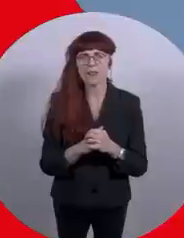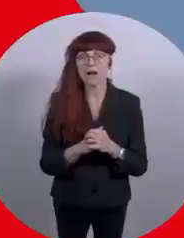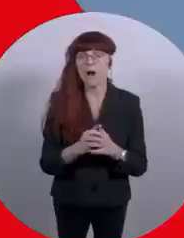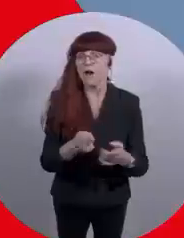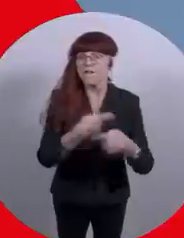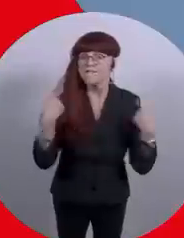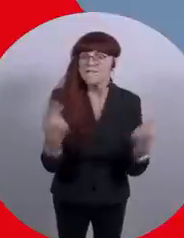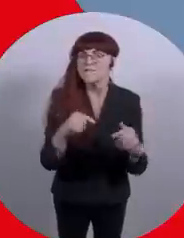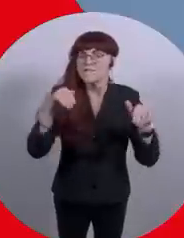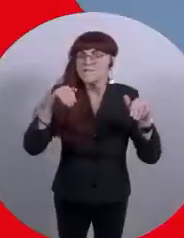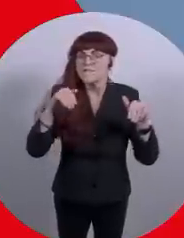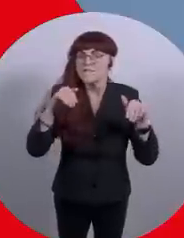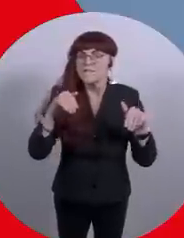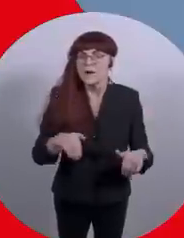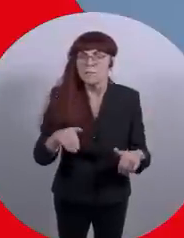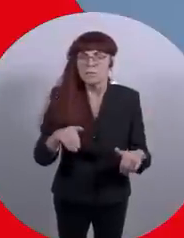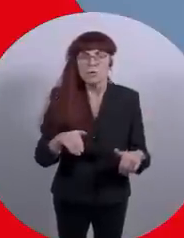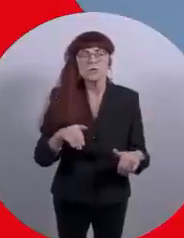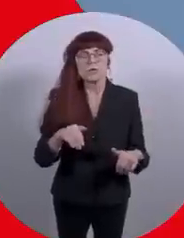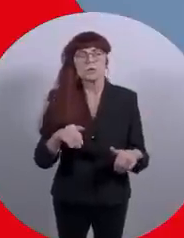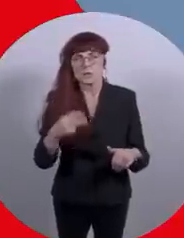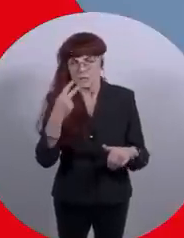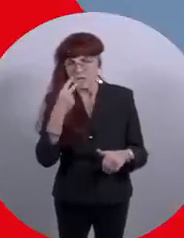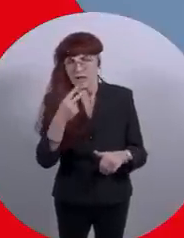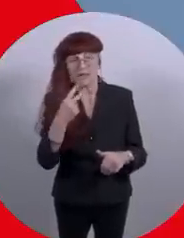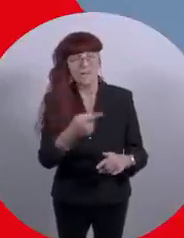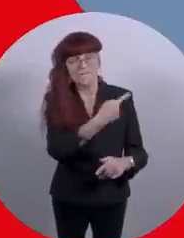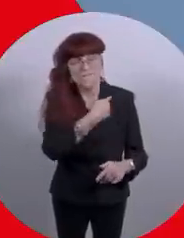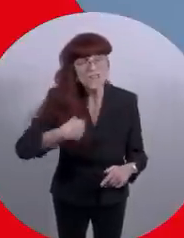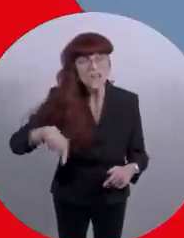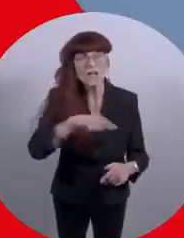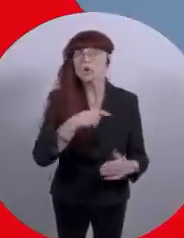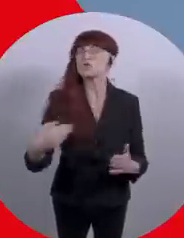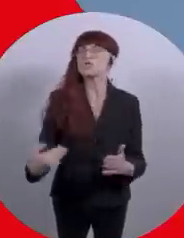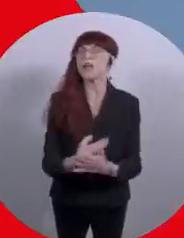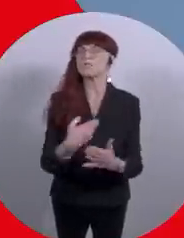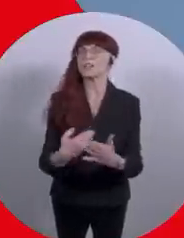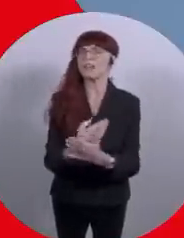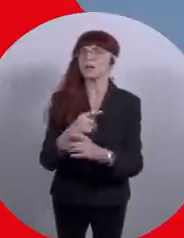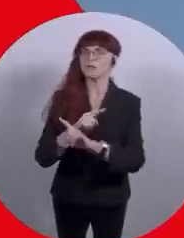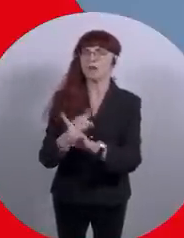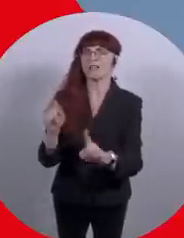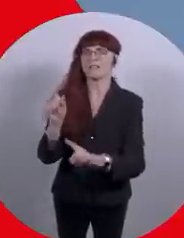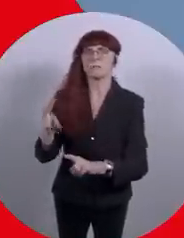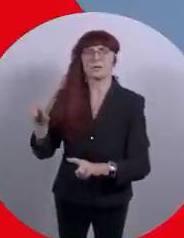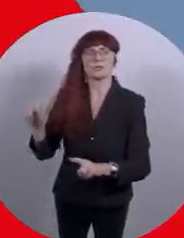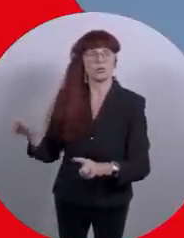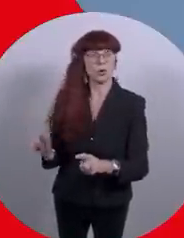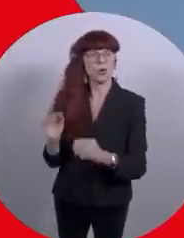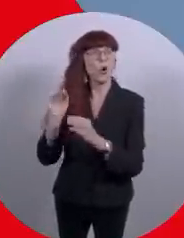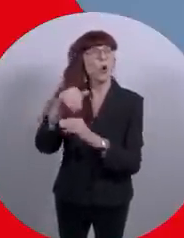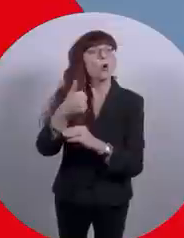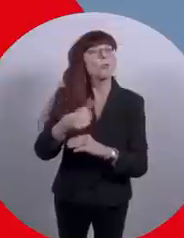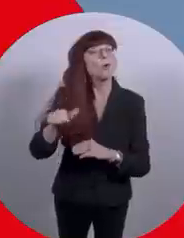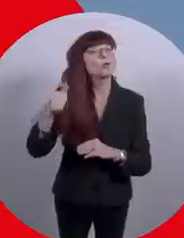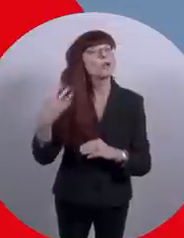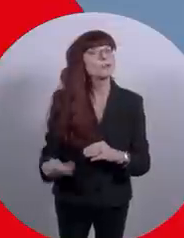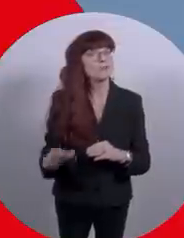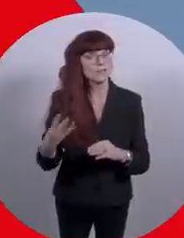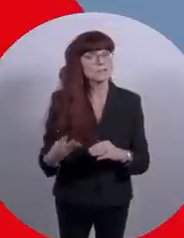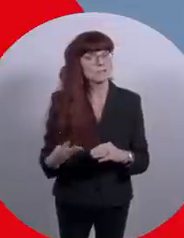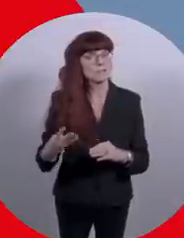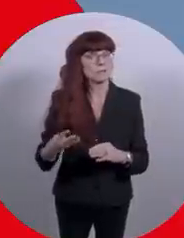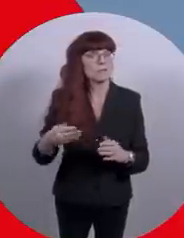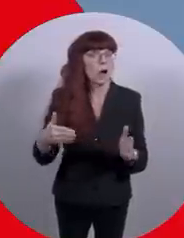wir müssen uns auch so sehen dass wir hier stellvertretend für andere stehen nicht nur für unsere über 140.000 Mitglieder aus Delegierte